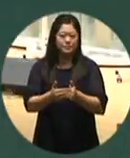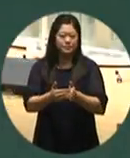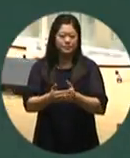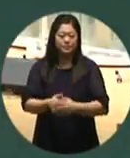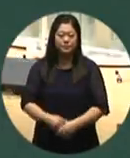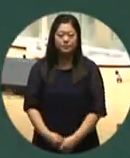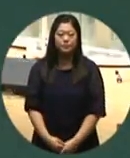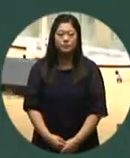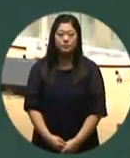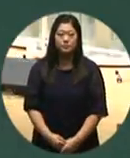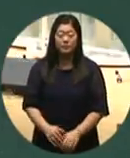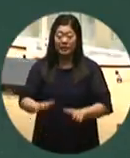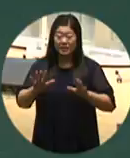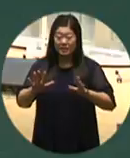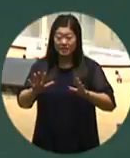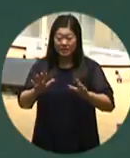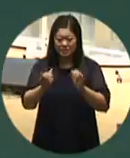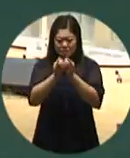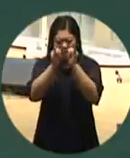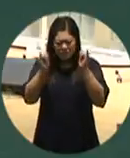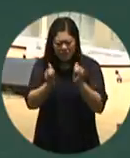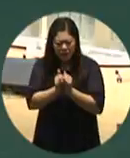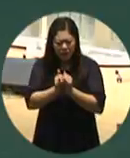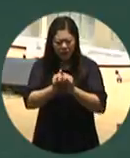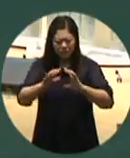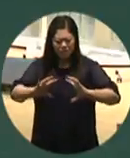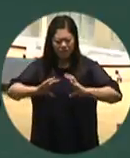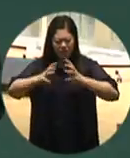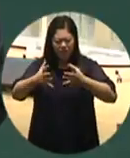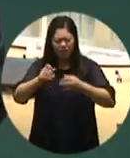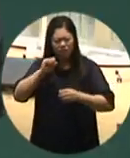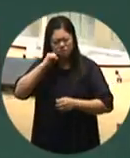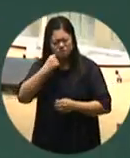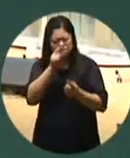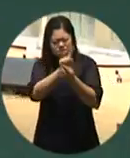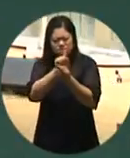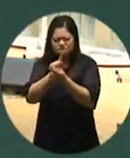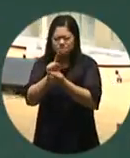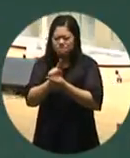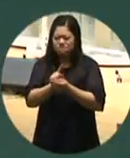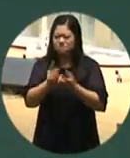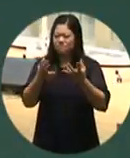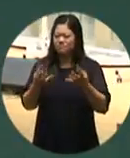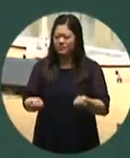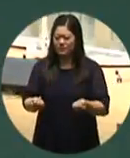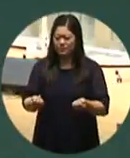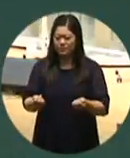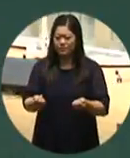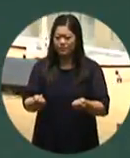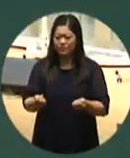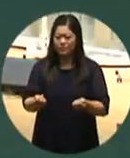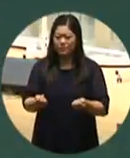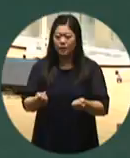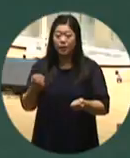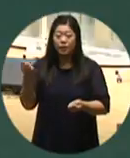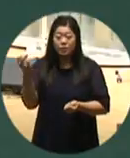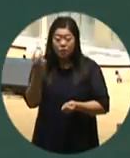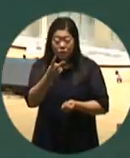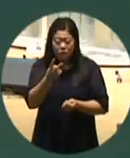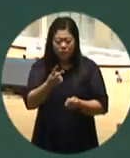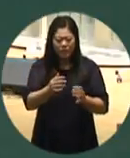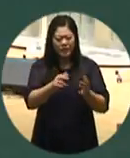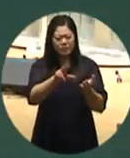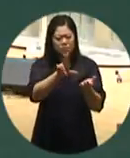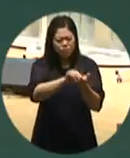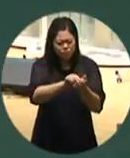바깥에는 너무 어려운 상황이구나. Right now, in the real world, so many difficulties are arising. 그보다 더 큰 문제는 교회구나.